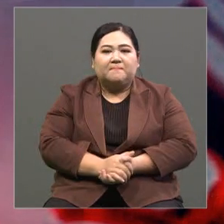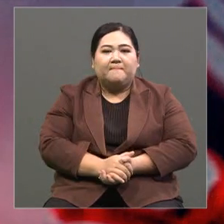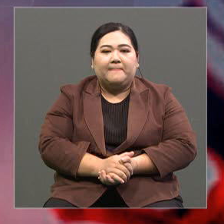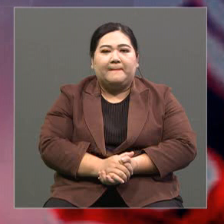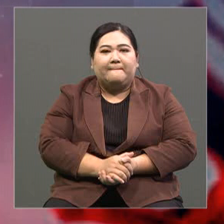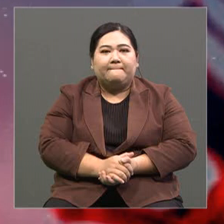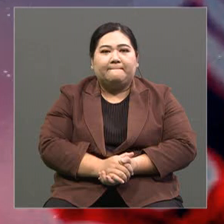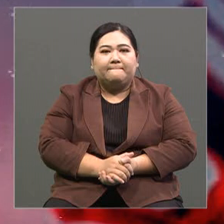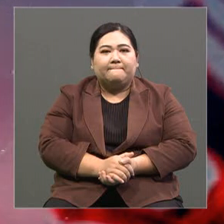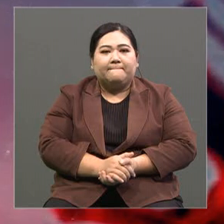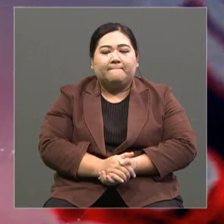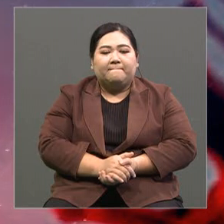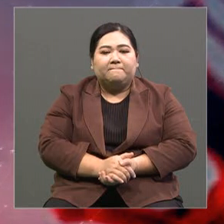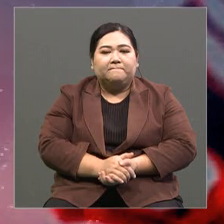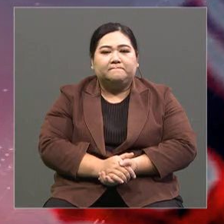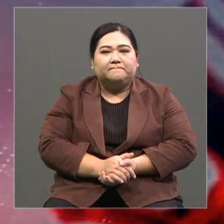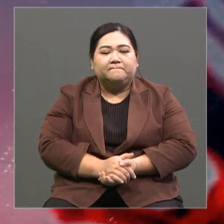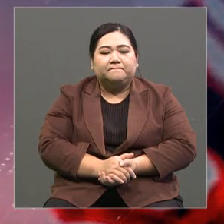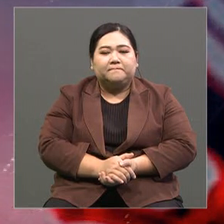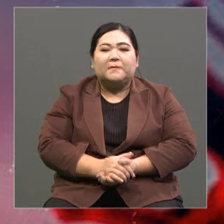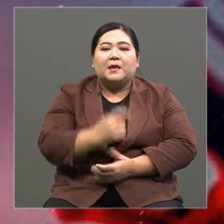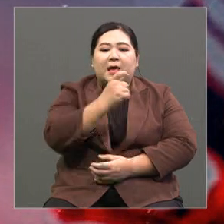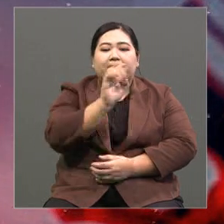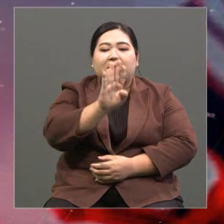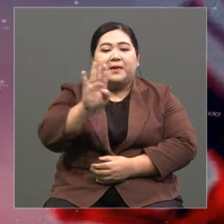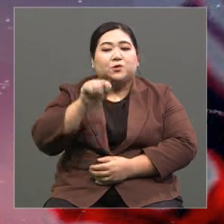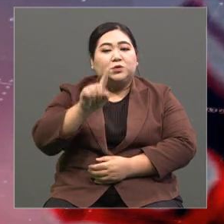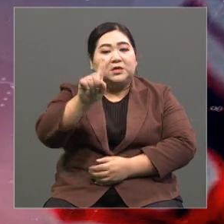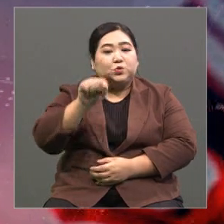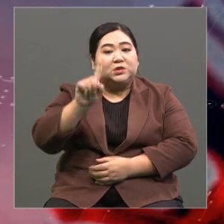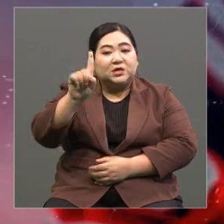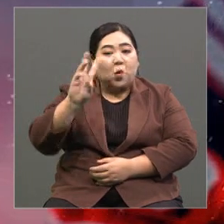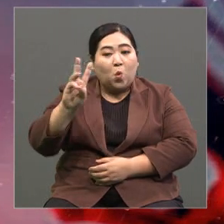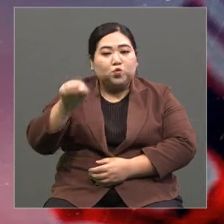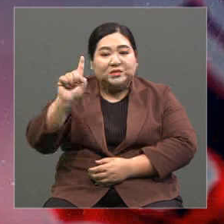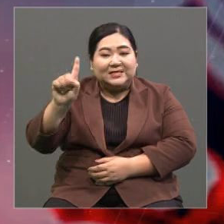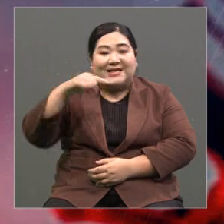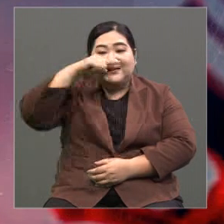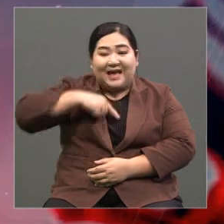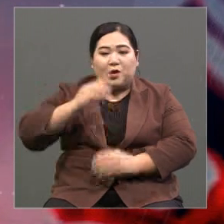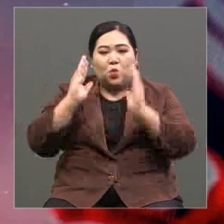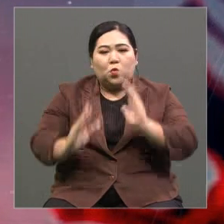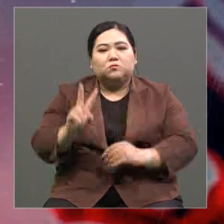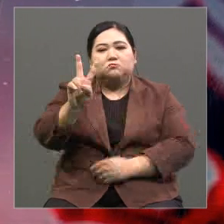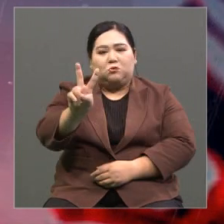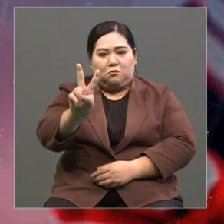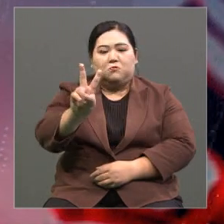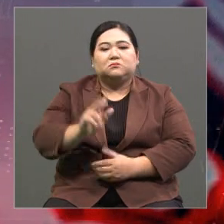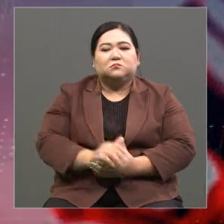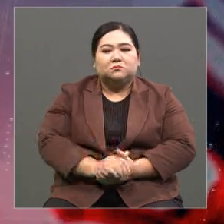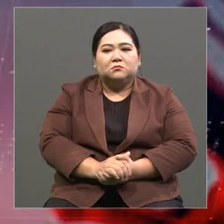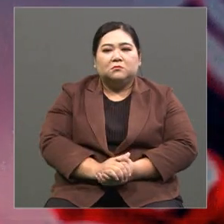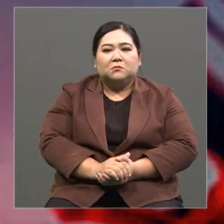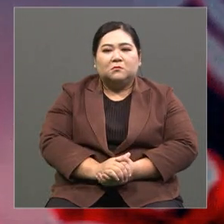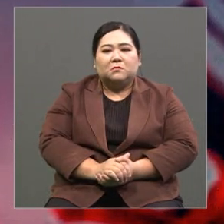ไปพบผู้ติดเชื้อสายพันธุ์ xbbจุดหนึ่งจุดหนึ่ง 6.1ในไทยแล้วตอนนี้ 2คนค่ะในขณะเดียว